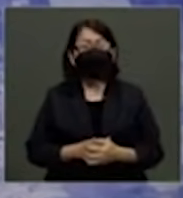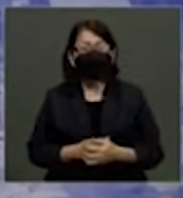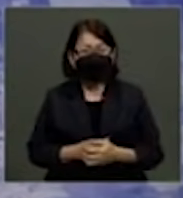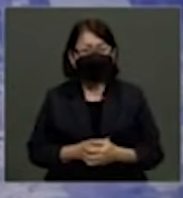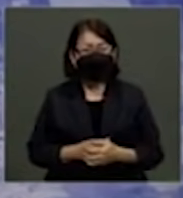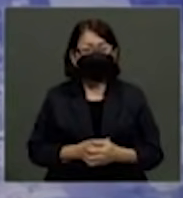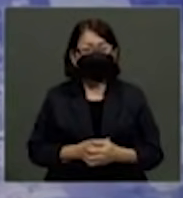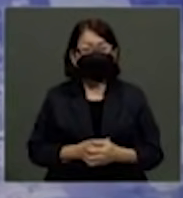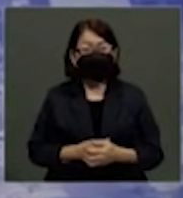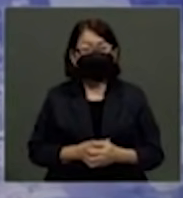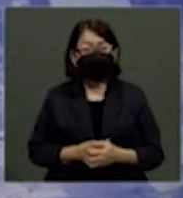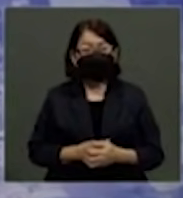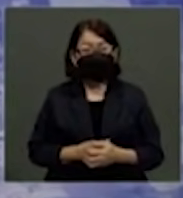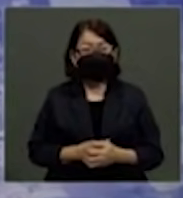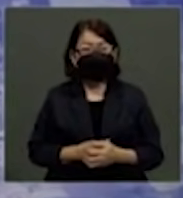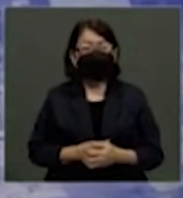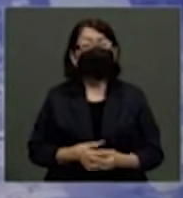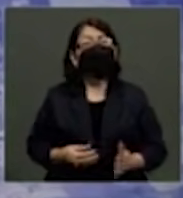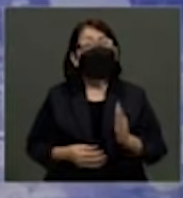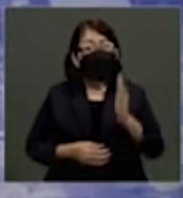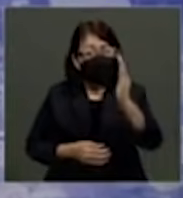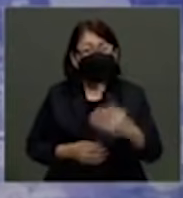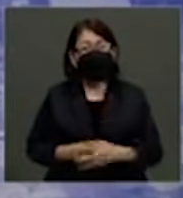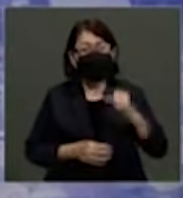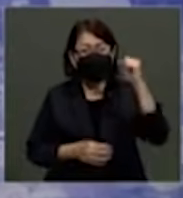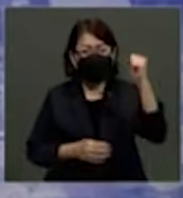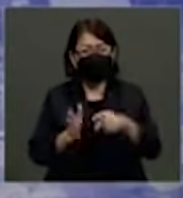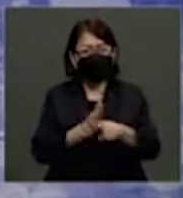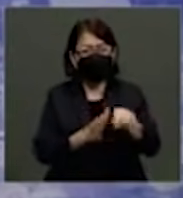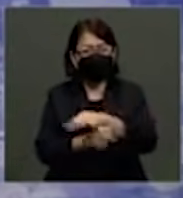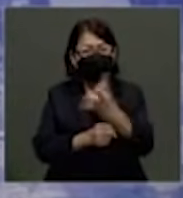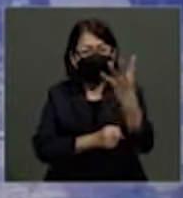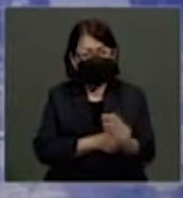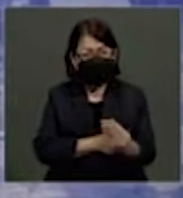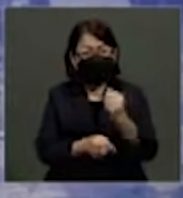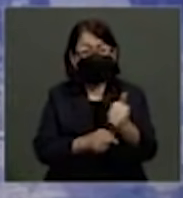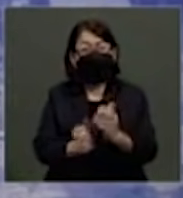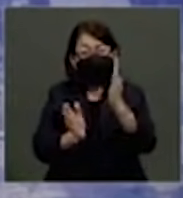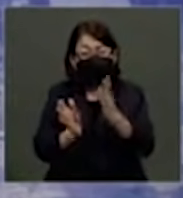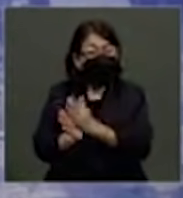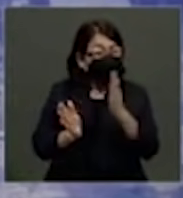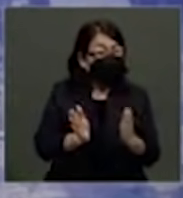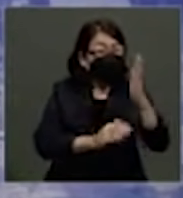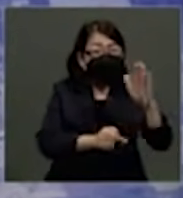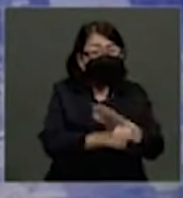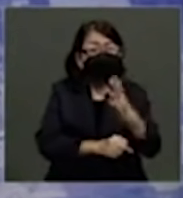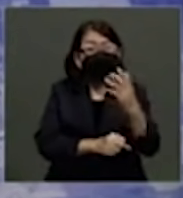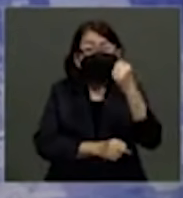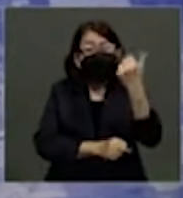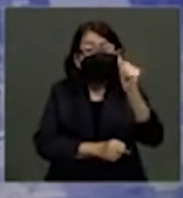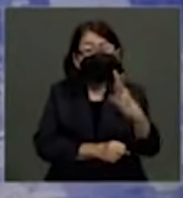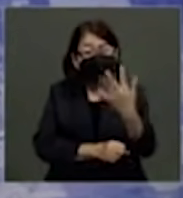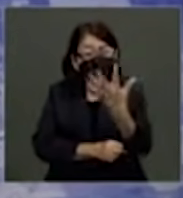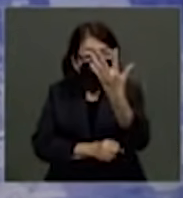วลา14วันนี้ในการพิสูจน์ความร่วมไม้ร่วมมือกันของพี่น้องชาวไทยกันอีกครั้งนึงเ ื่อที่เราจะ